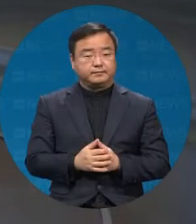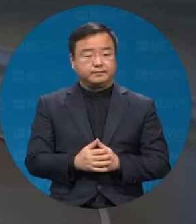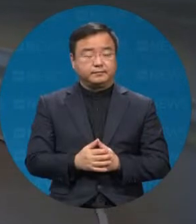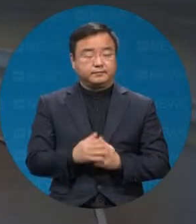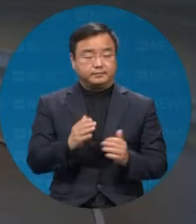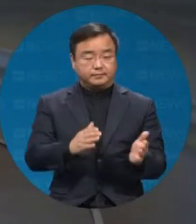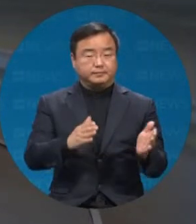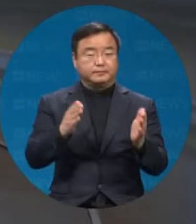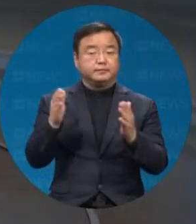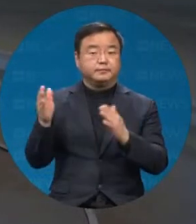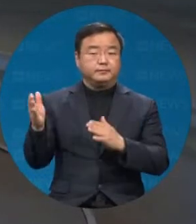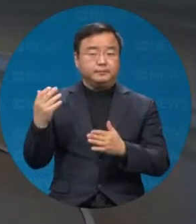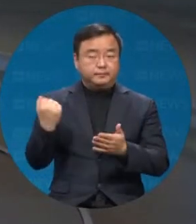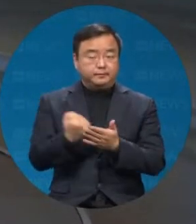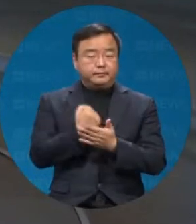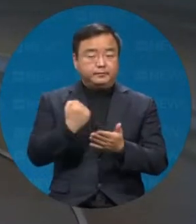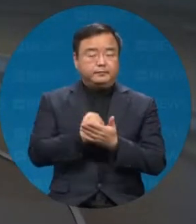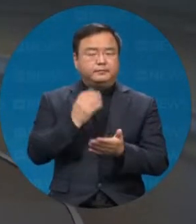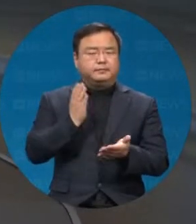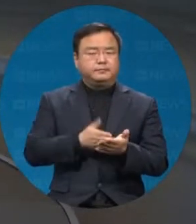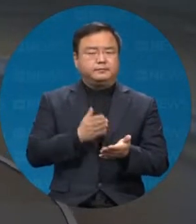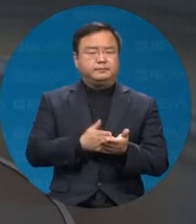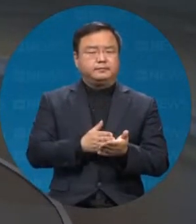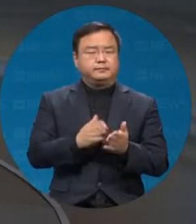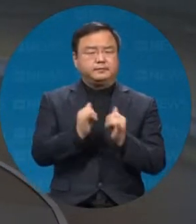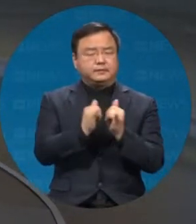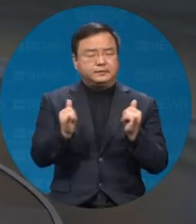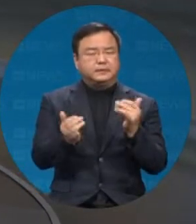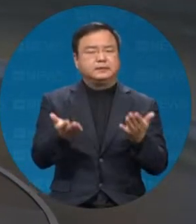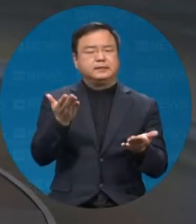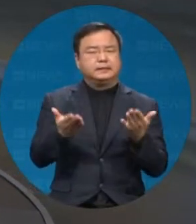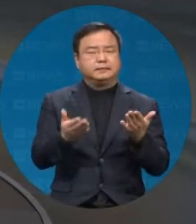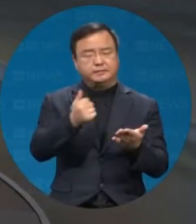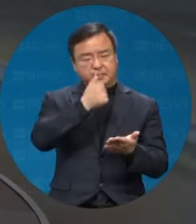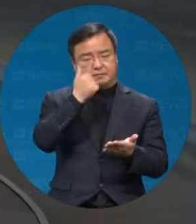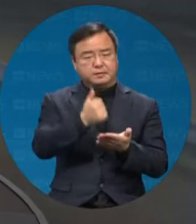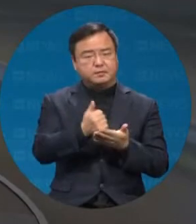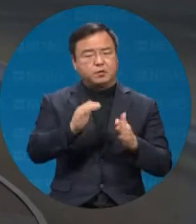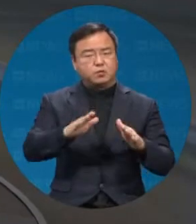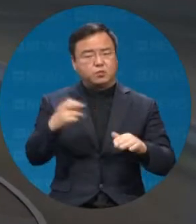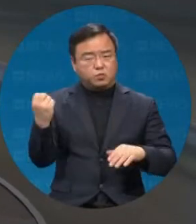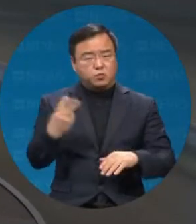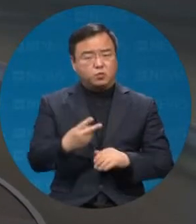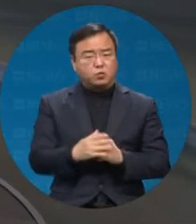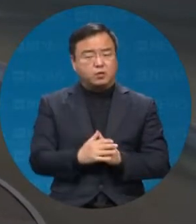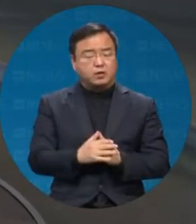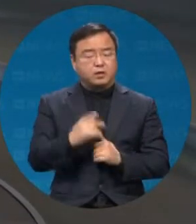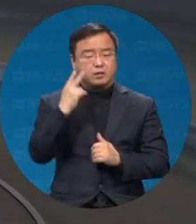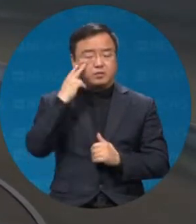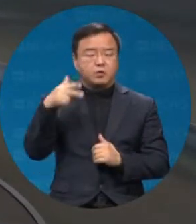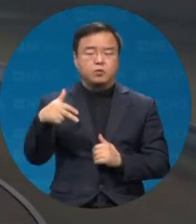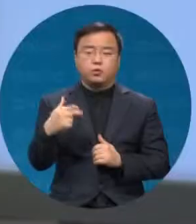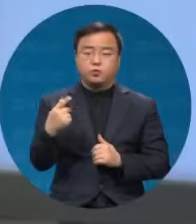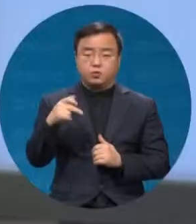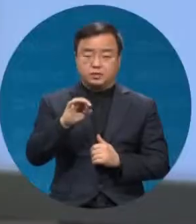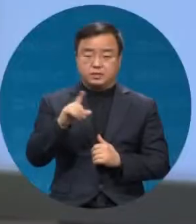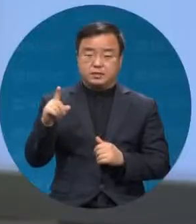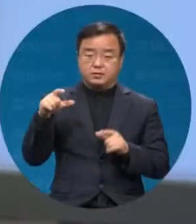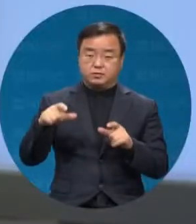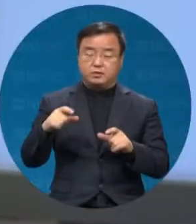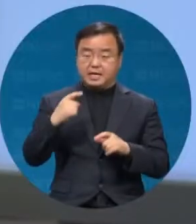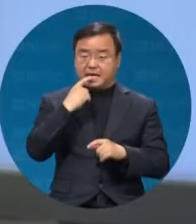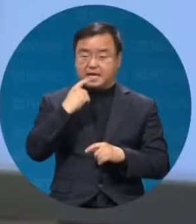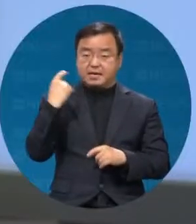다음은 좀 안타까운 얘긴데요 인종차별 범죄 소식 오늘도 들어있군요 내 미국 조지아 주에서 백인 남성 3명이